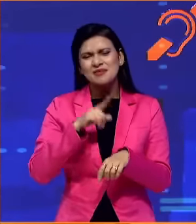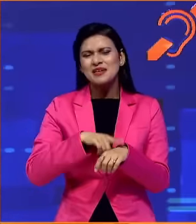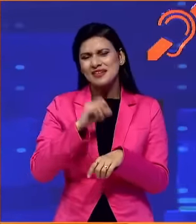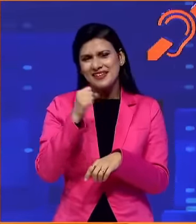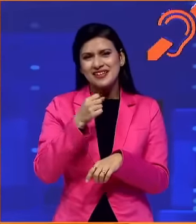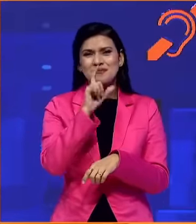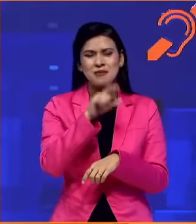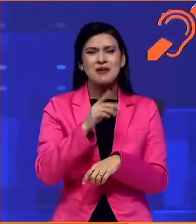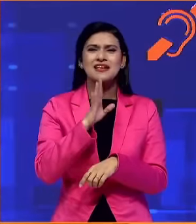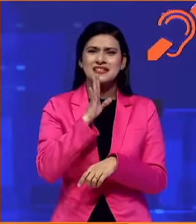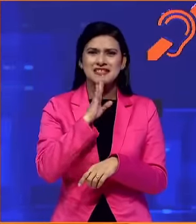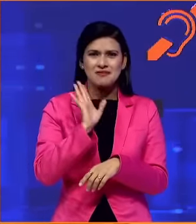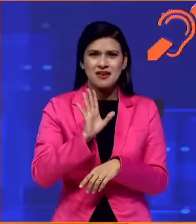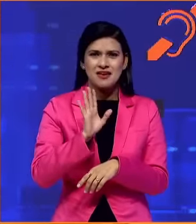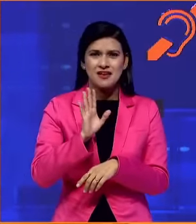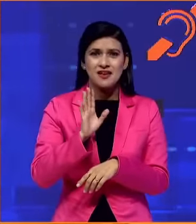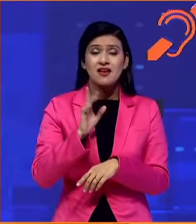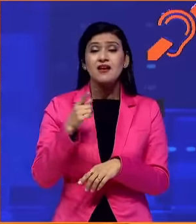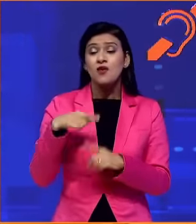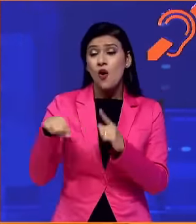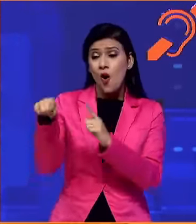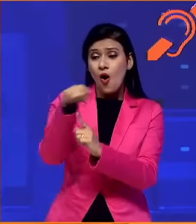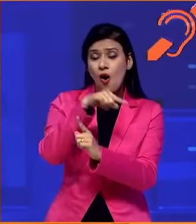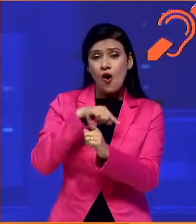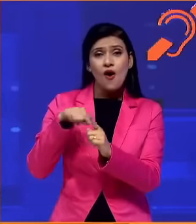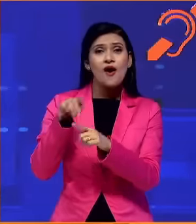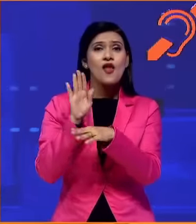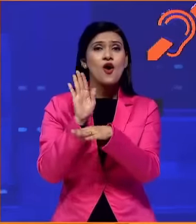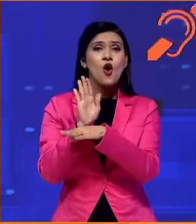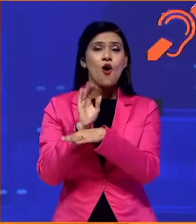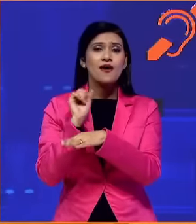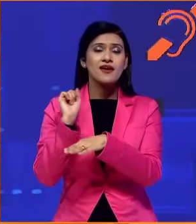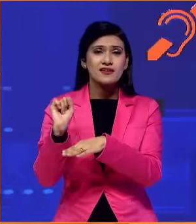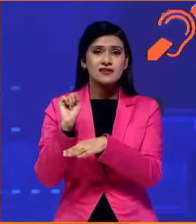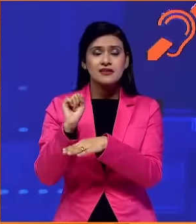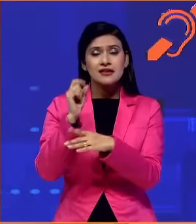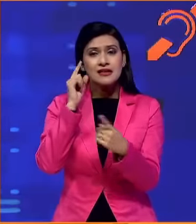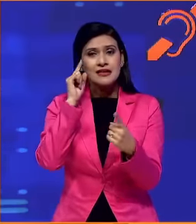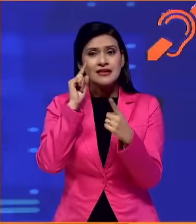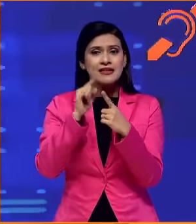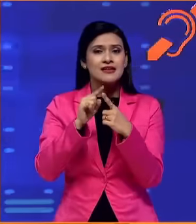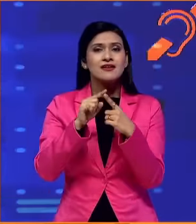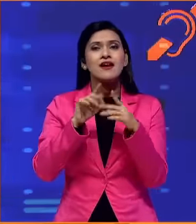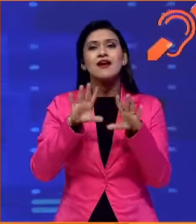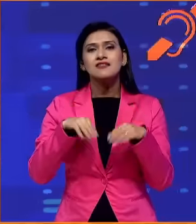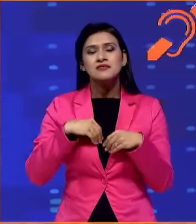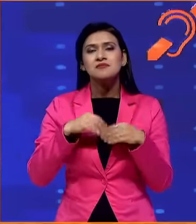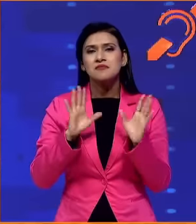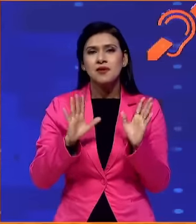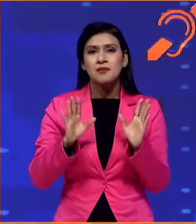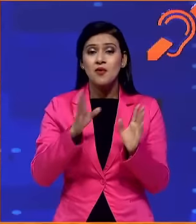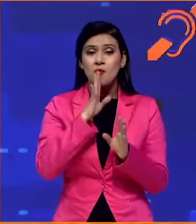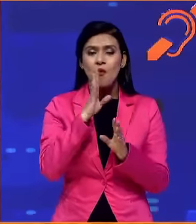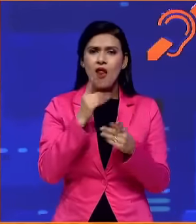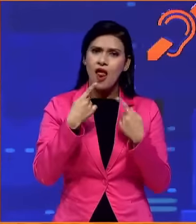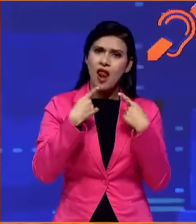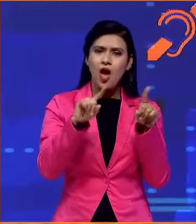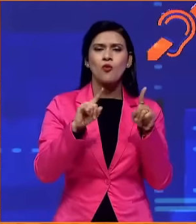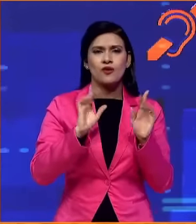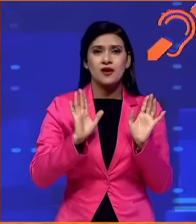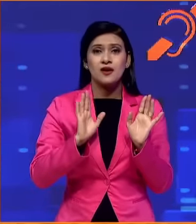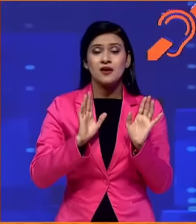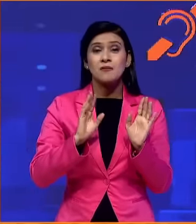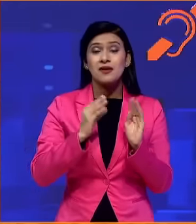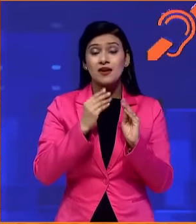कीरायसेमेलनहींखातीं।हमें यहांअभिव्यक्तिकीस्वतंत्रताहै,जिसकेलिए हमेंनुकसानउठानापड़ताहै।लेकिनजिन कथनोंका